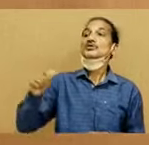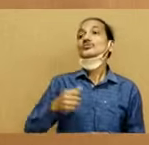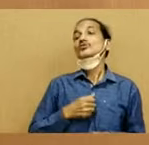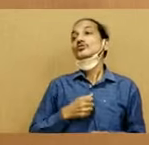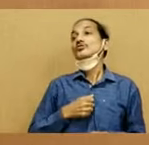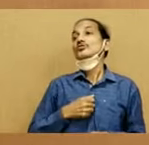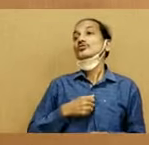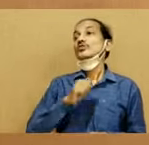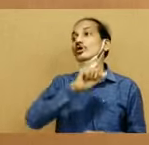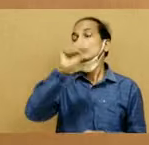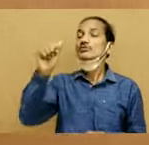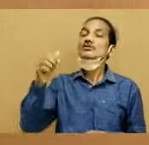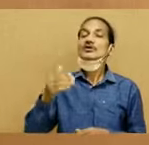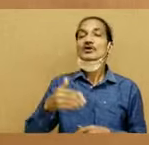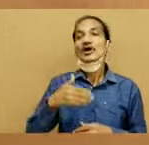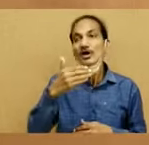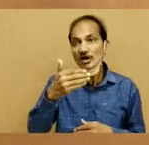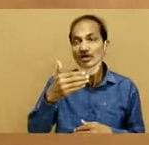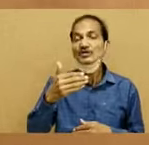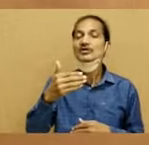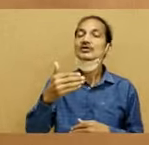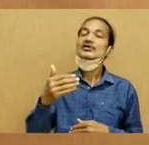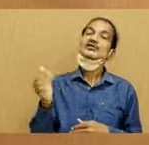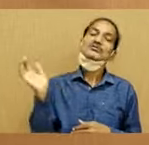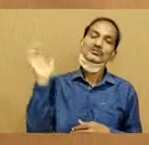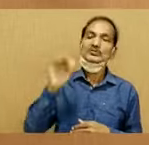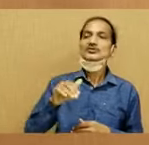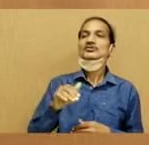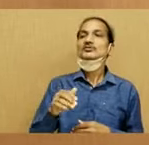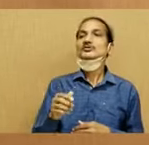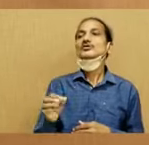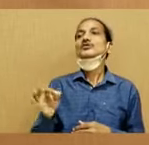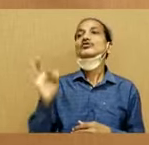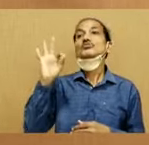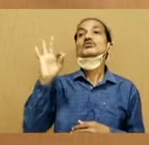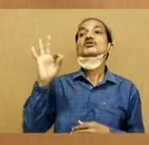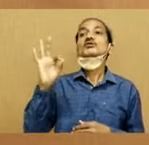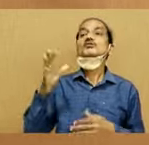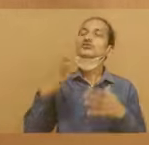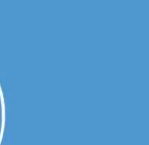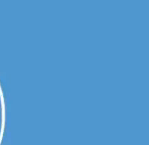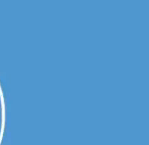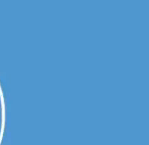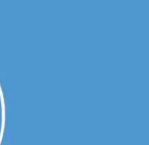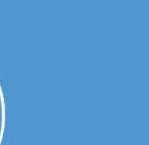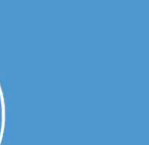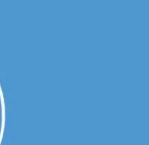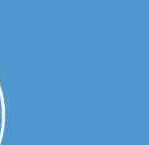ଭଲରେ ଥିବେ, ସୁସ୍ଥ ଥିବେ, ଭଗବାନ ଆପଣଙ୍କ ମଙ୍ଗଳ କରନ୍ତୁ। ଧନ୍ୟବାଦ, ନମସ୍କାର।